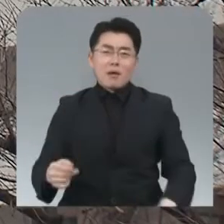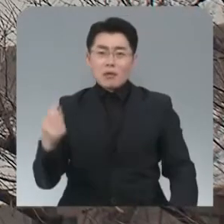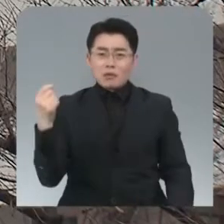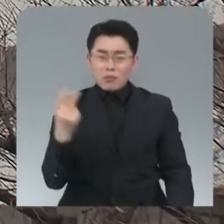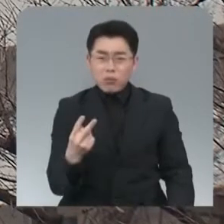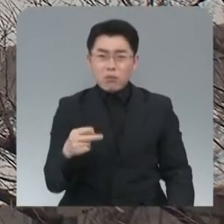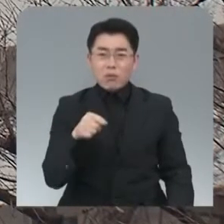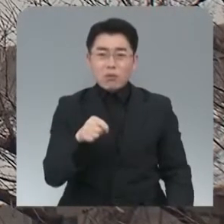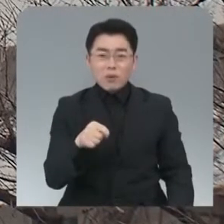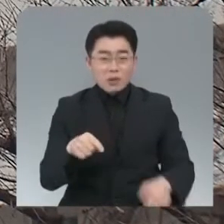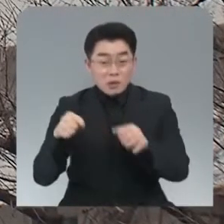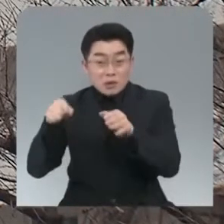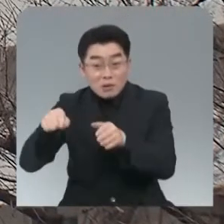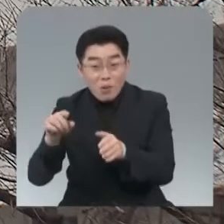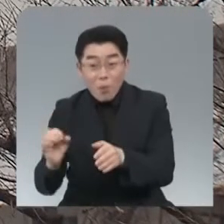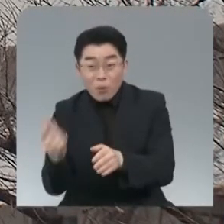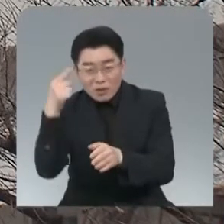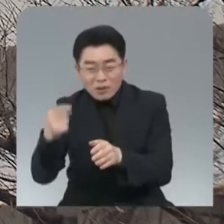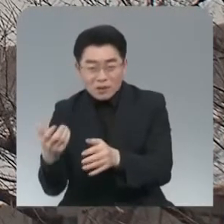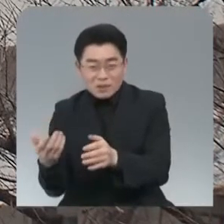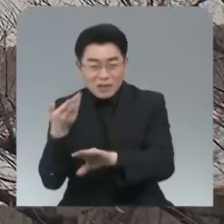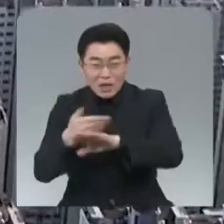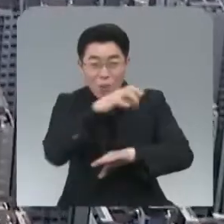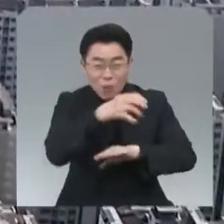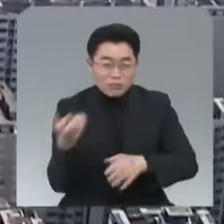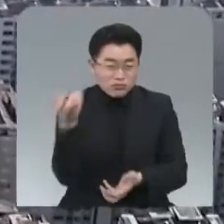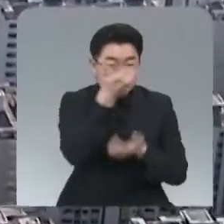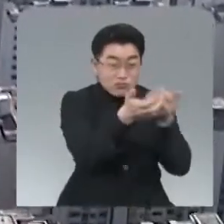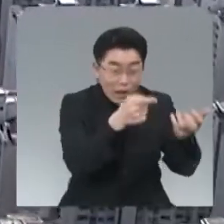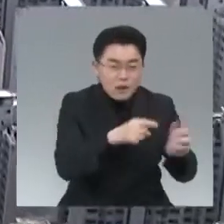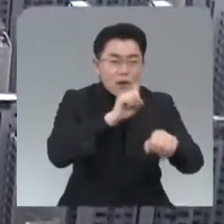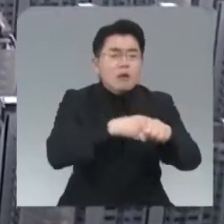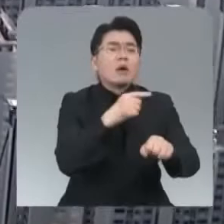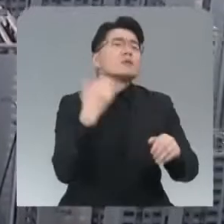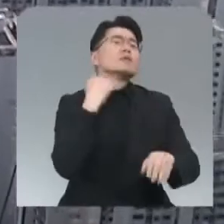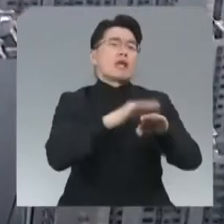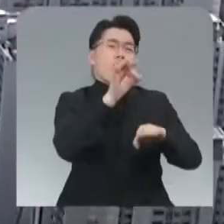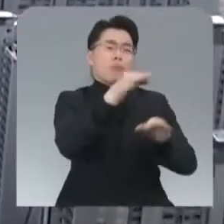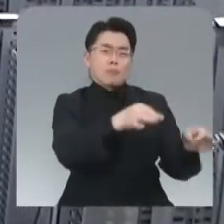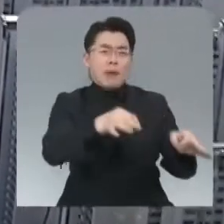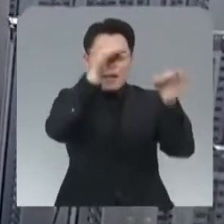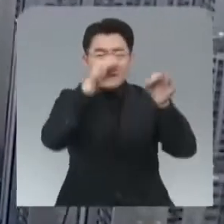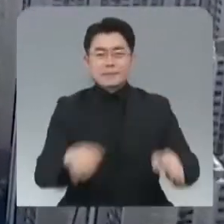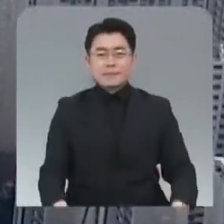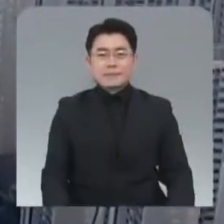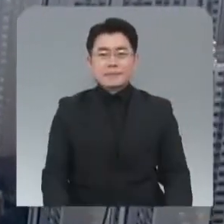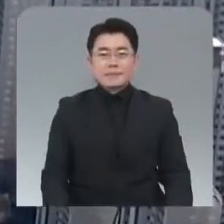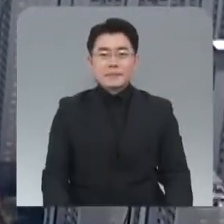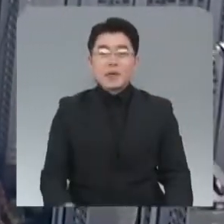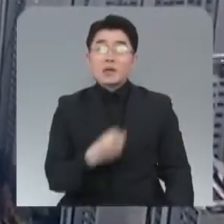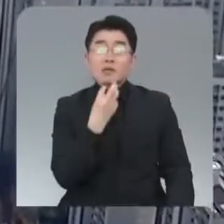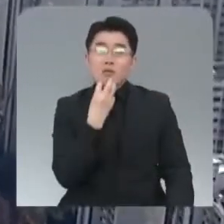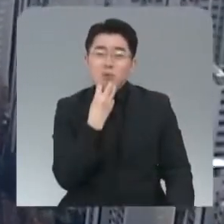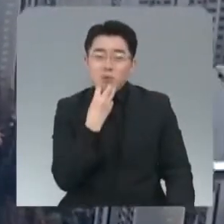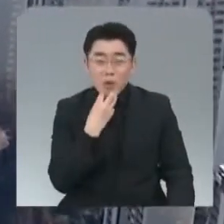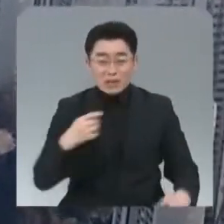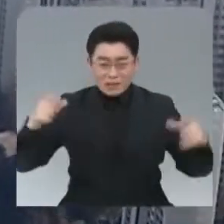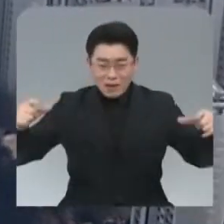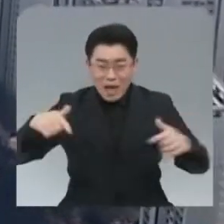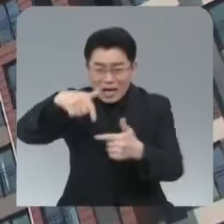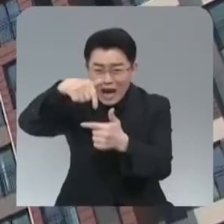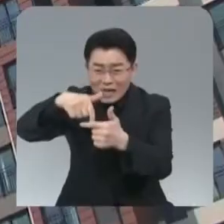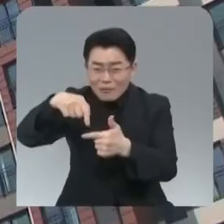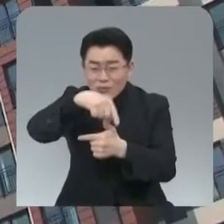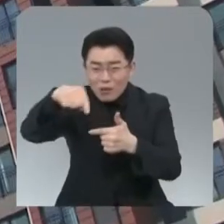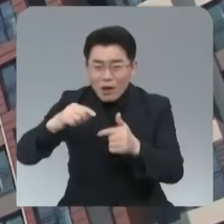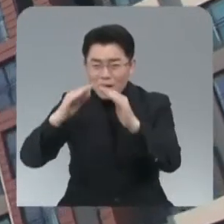이주로 주변 전셋값 시장에도 영향을 미칠 거라고 지적합니다. 사업성을 이유로 서울 강남 지역에